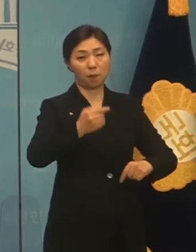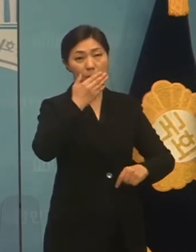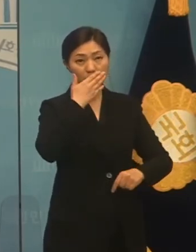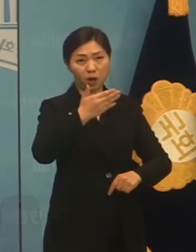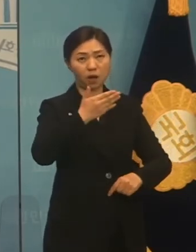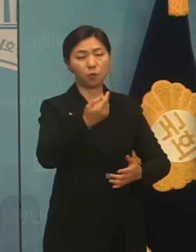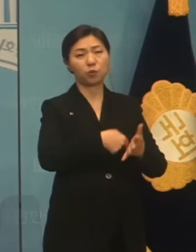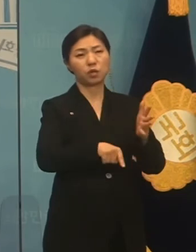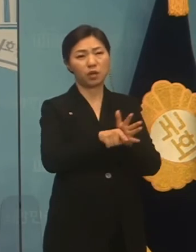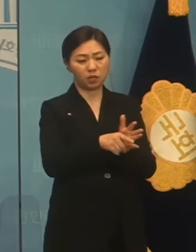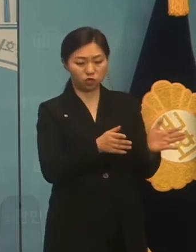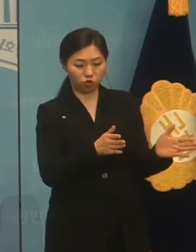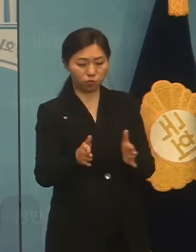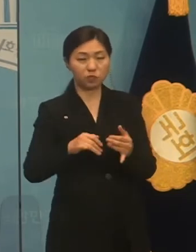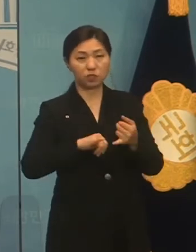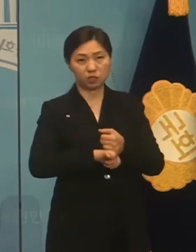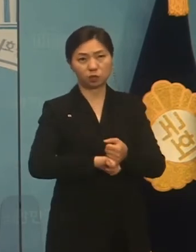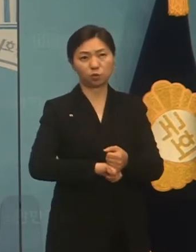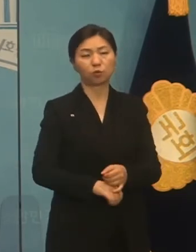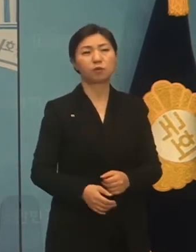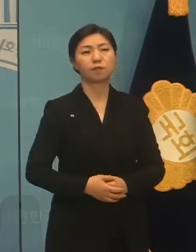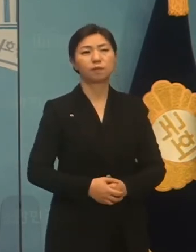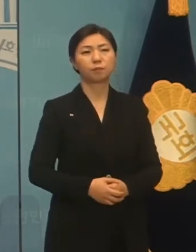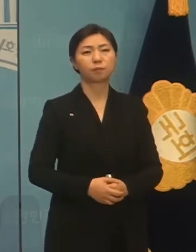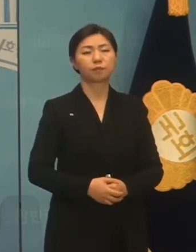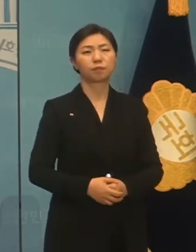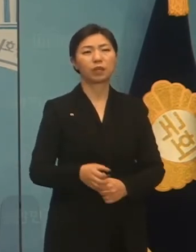또한 국민들께서